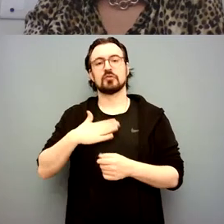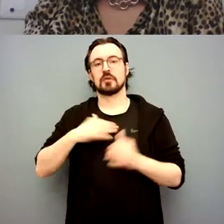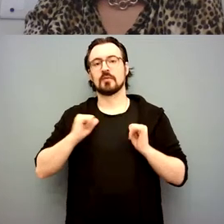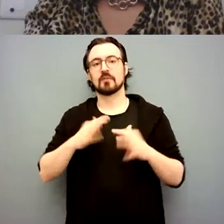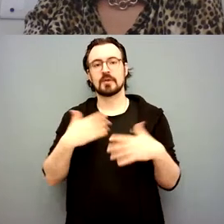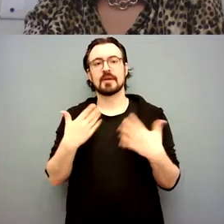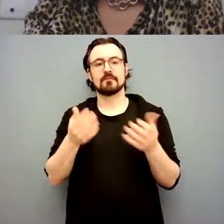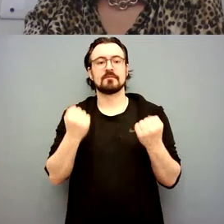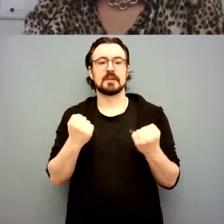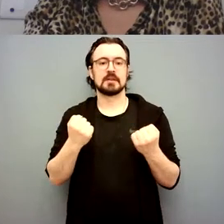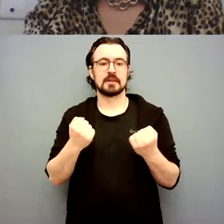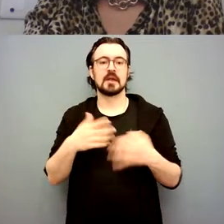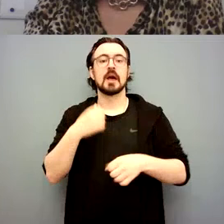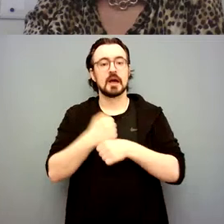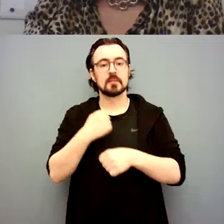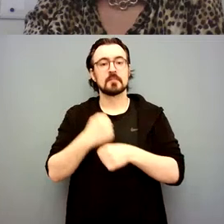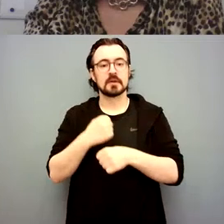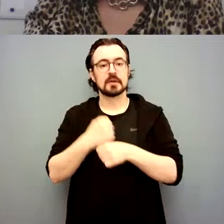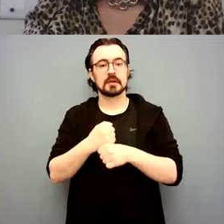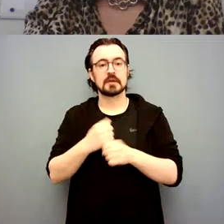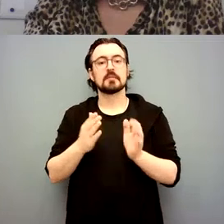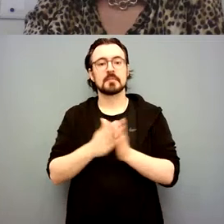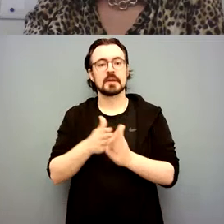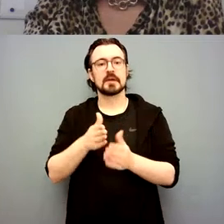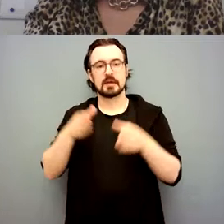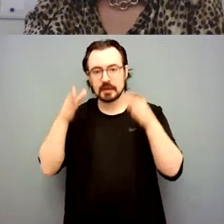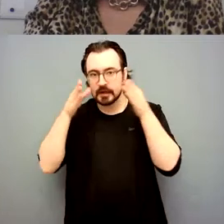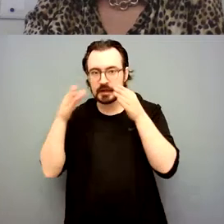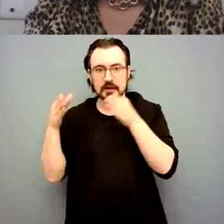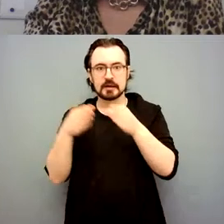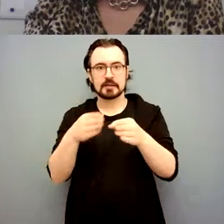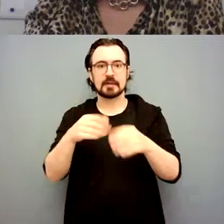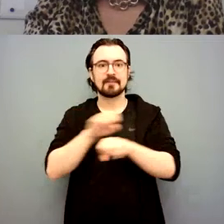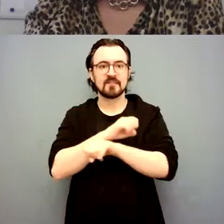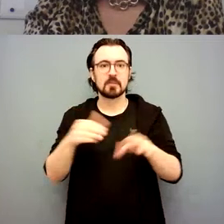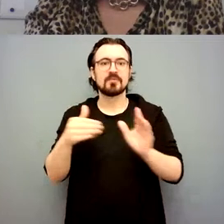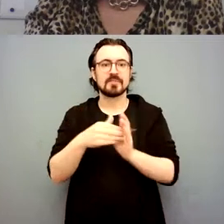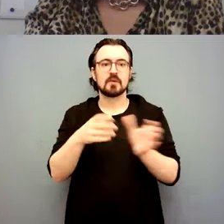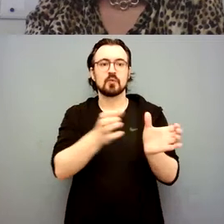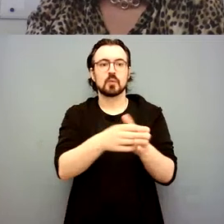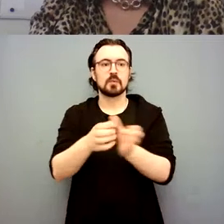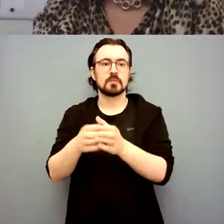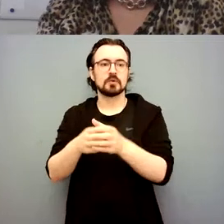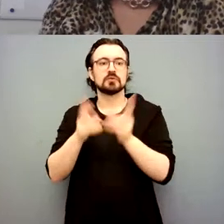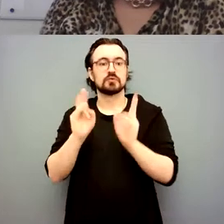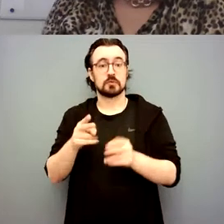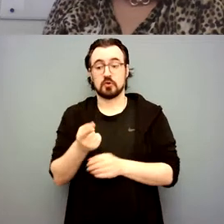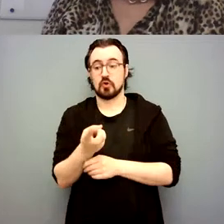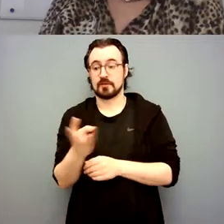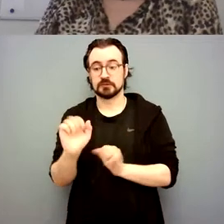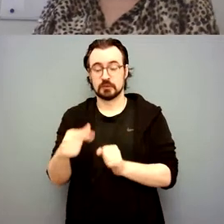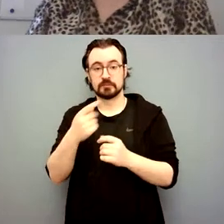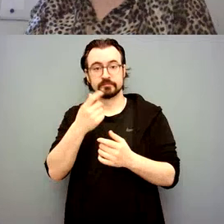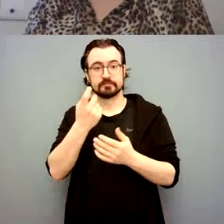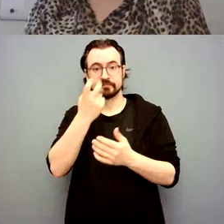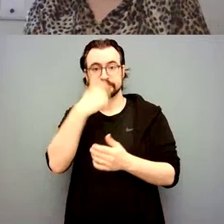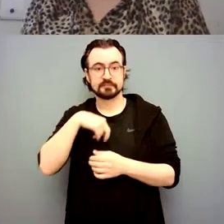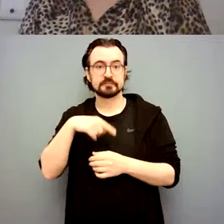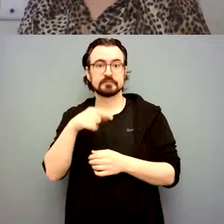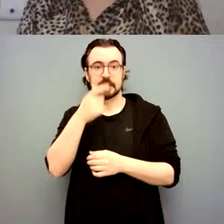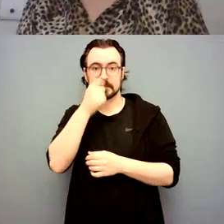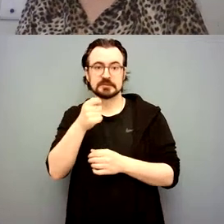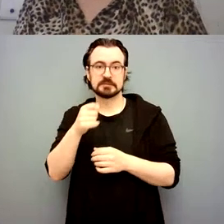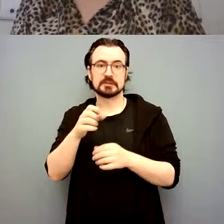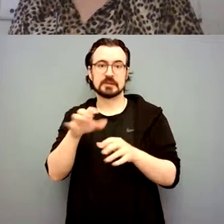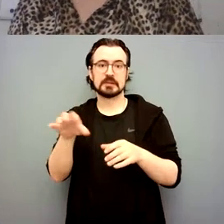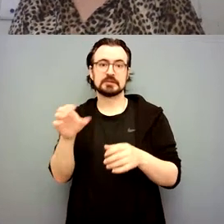väldigt viktigt att arbeta med riktad information till grupper som annars skulle missa sitt screeningtillfälle. Så